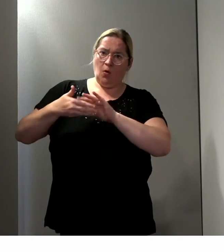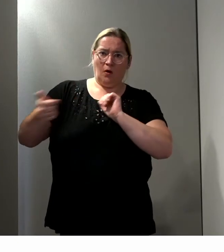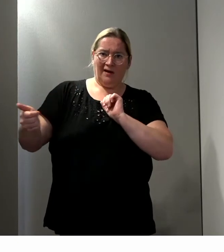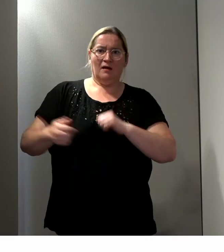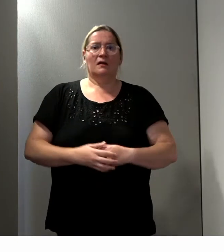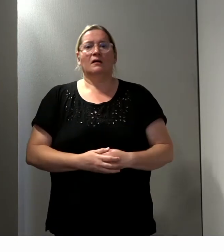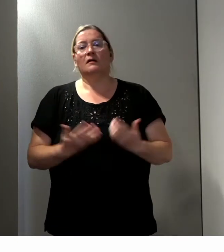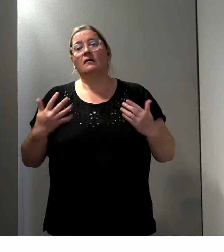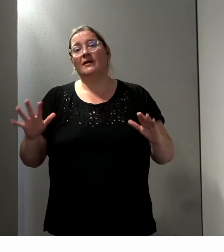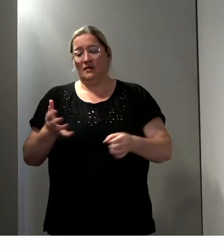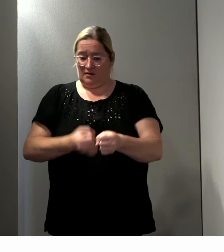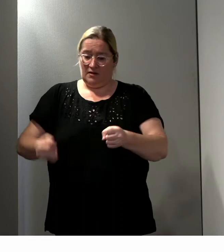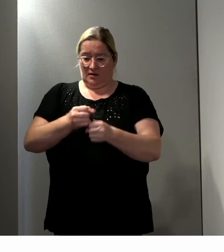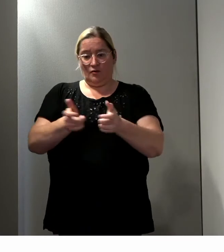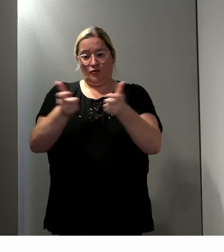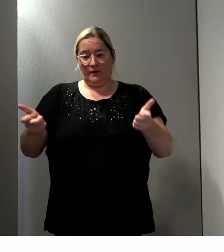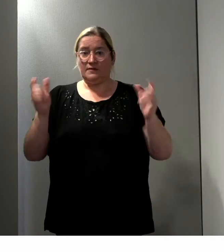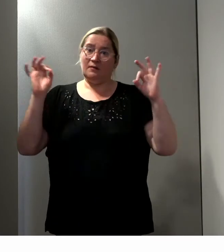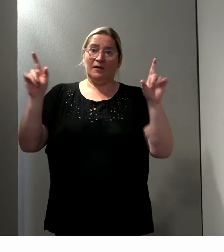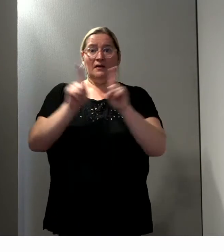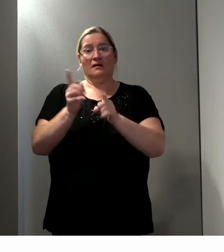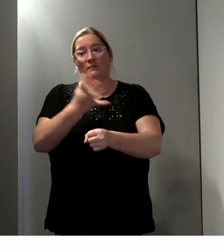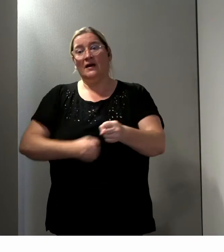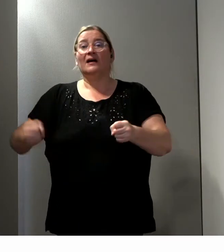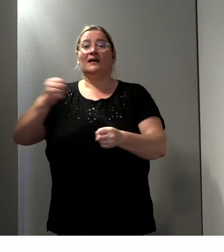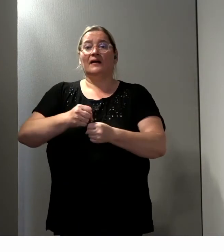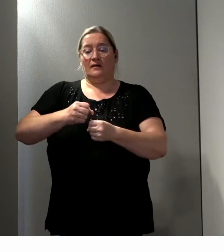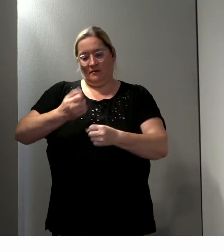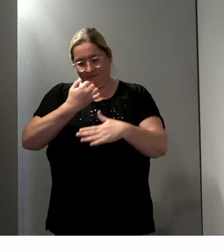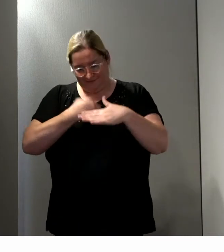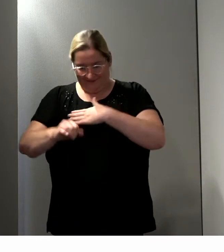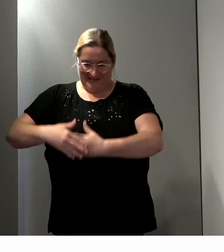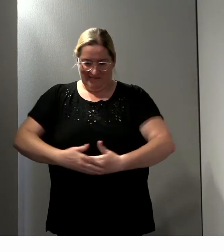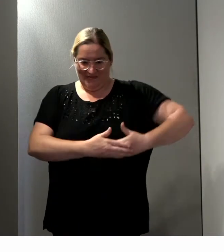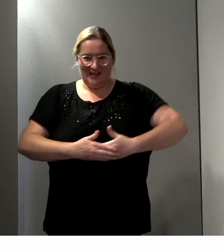l'entrepreneuriat, c'est créer un bébé. Donc, déléguer, c'est toujours un peu difficile. Donc,